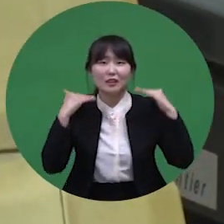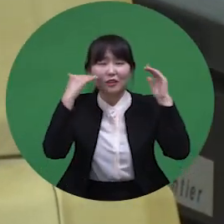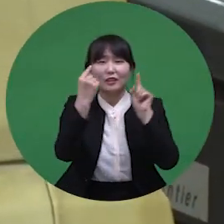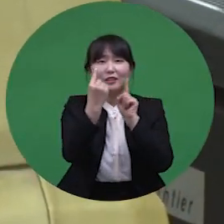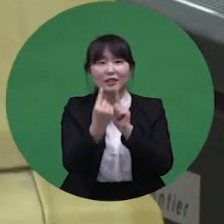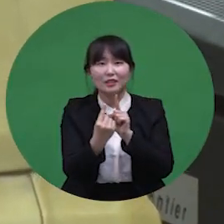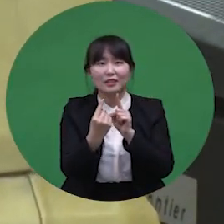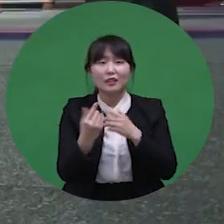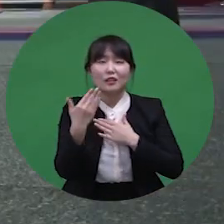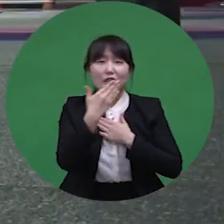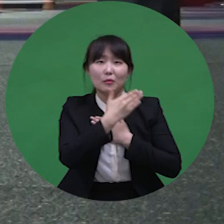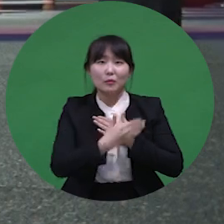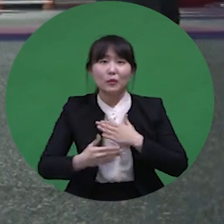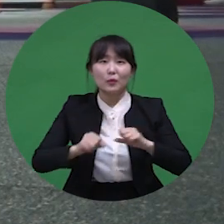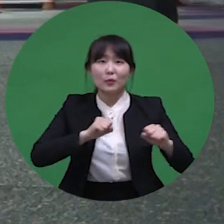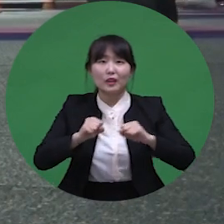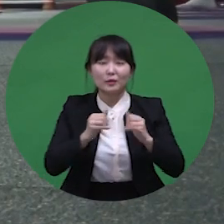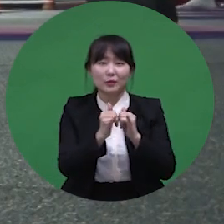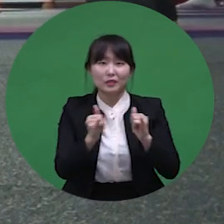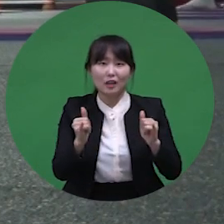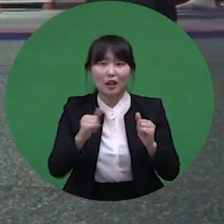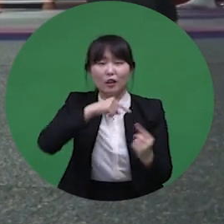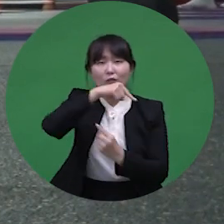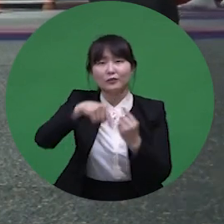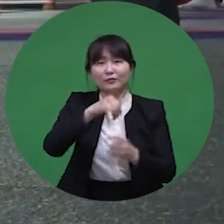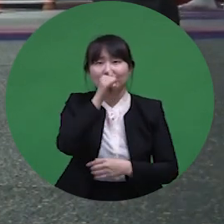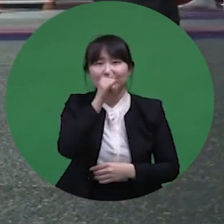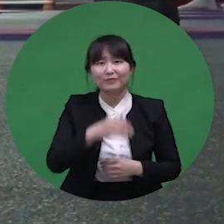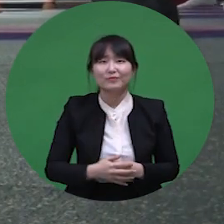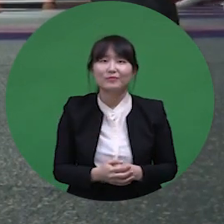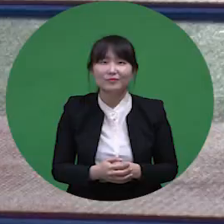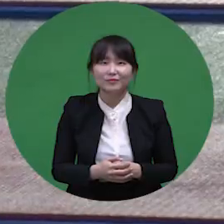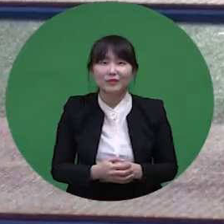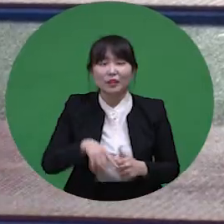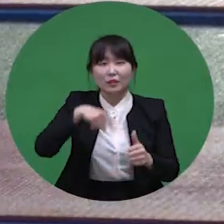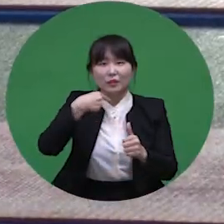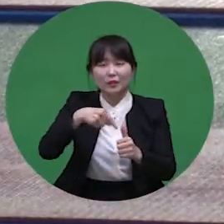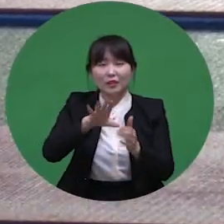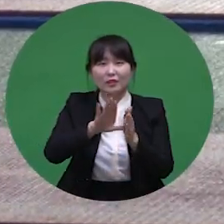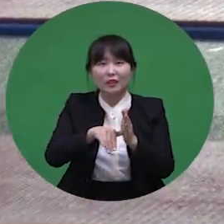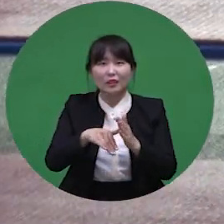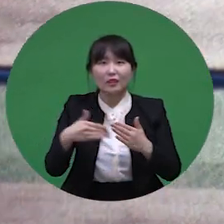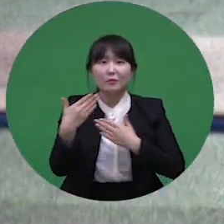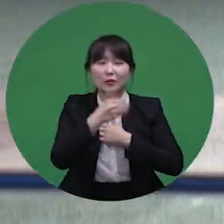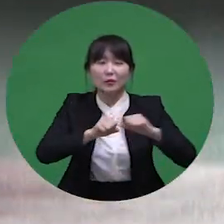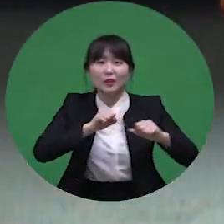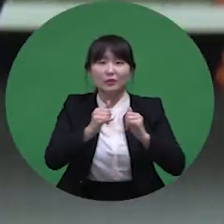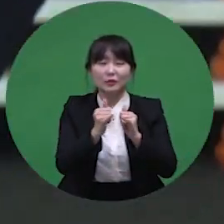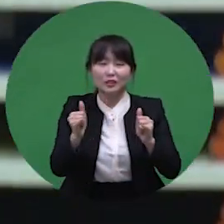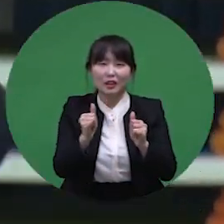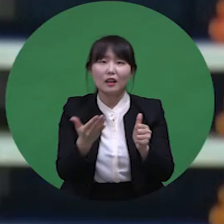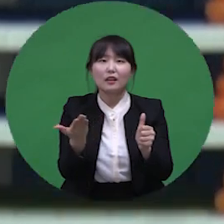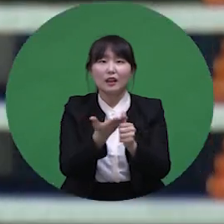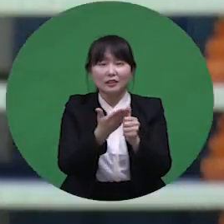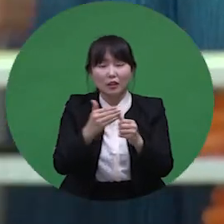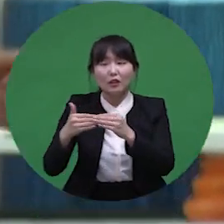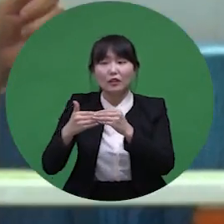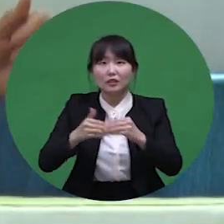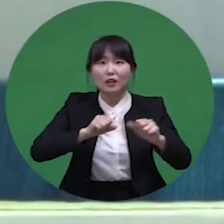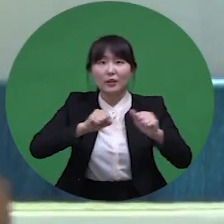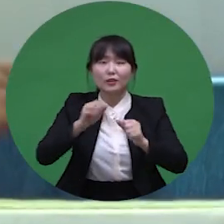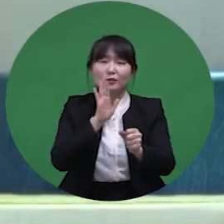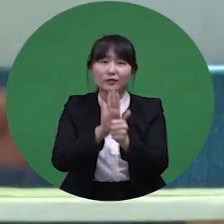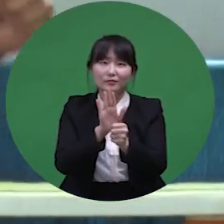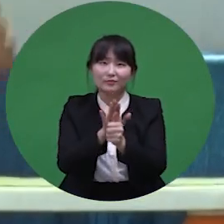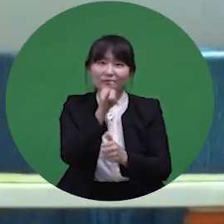성인을 대상으로 구로구 신체활동사를 운영하는데요. 교육에서는 신체활동사 양성 및 리더